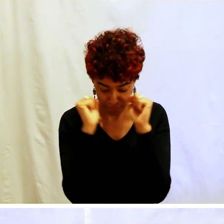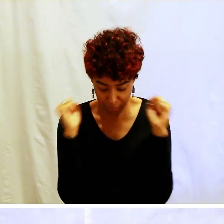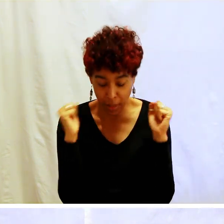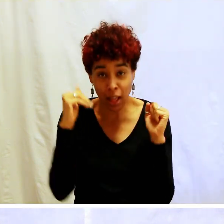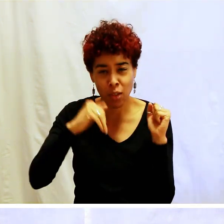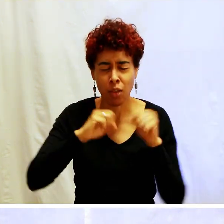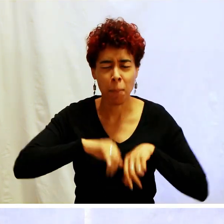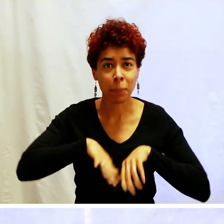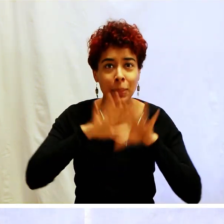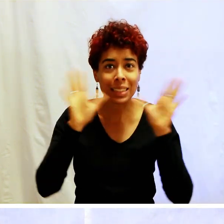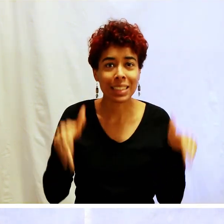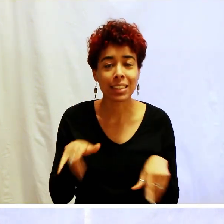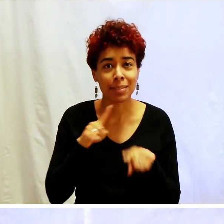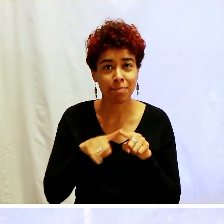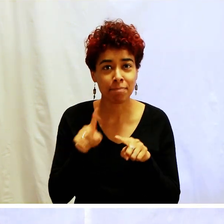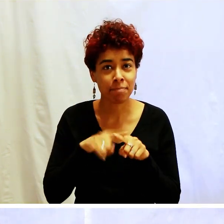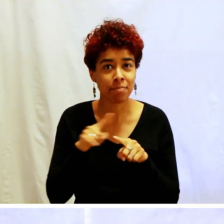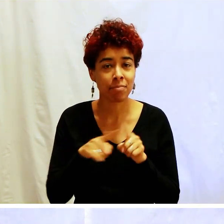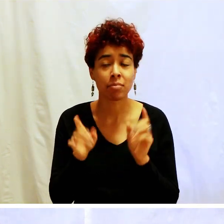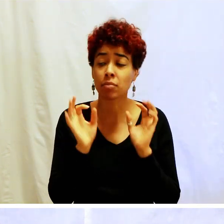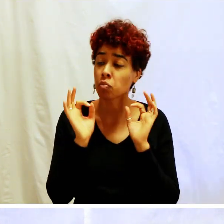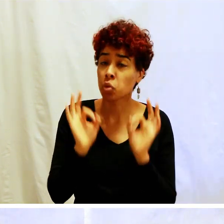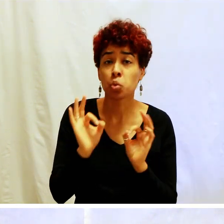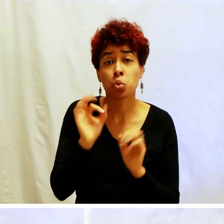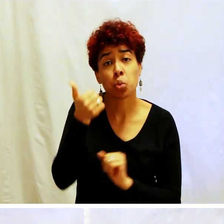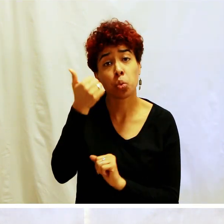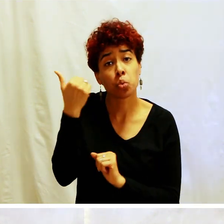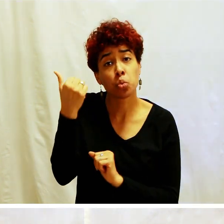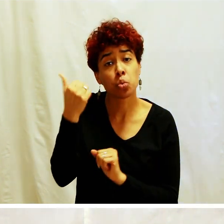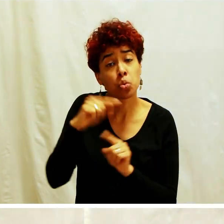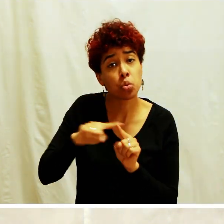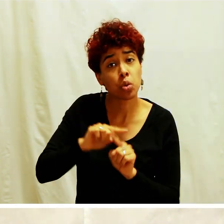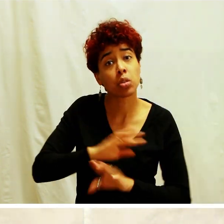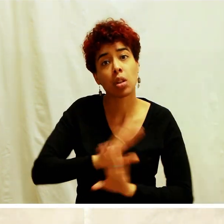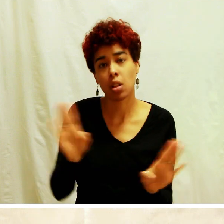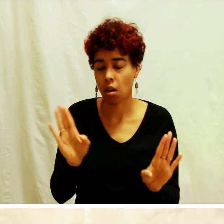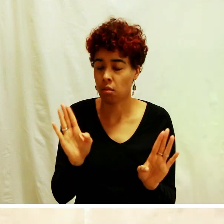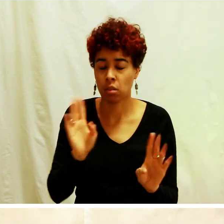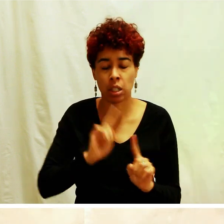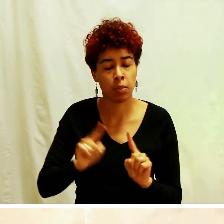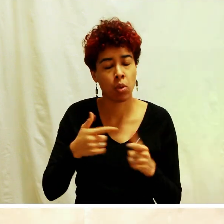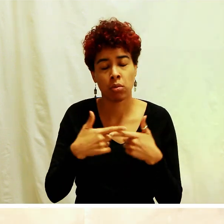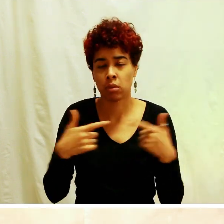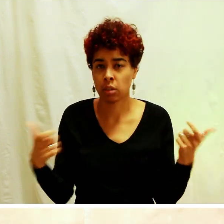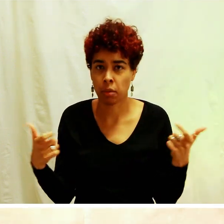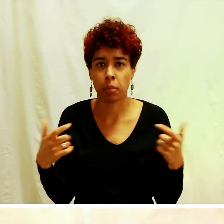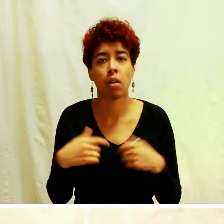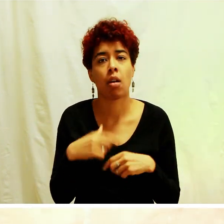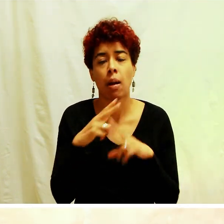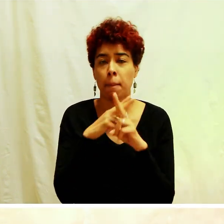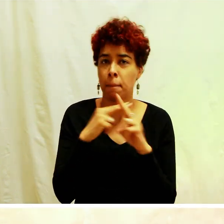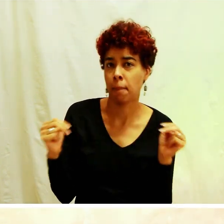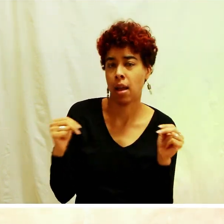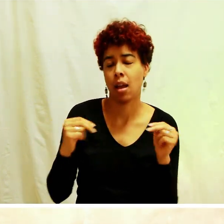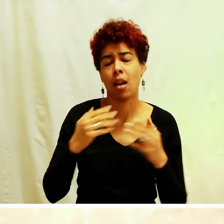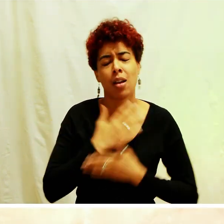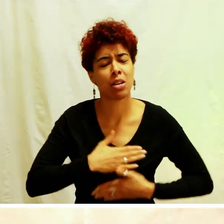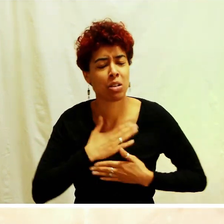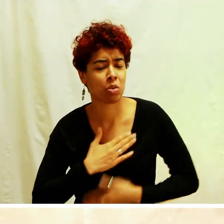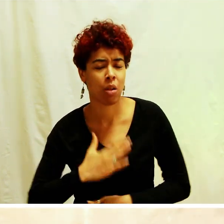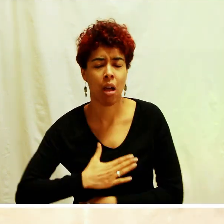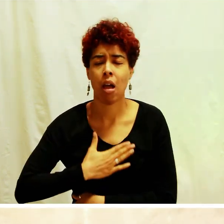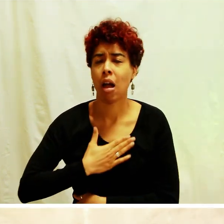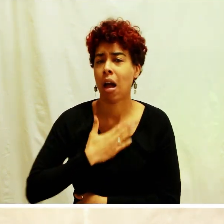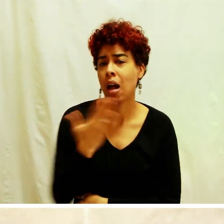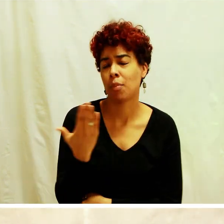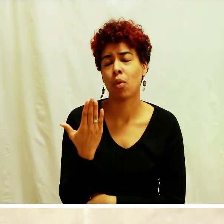multiples choses. Et c'est pas juste un truc, c'est des choses précieuses. La paix, la joie, l'amour, la